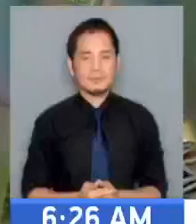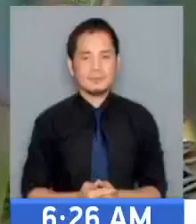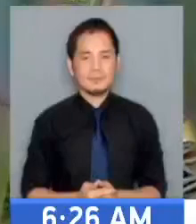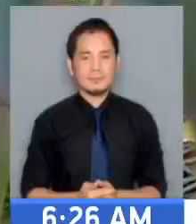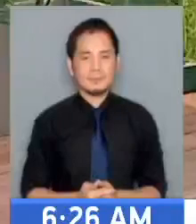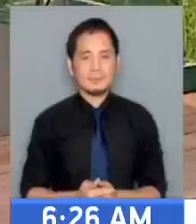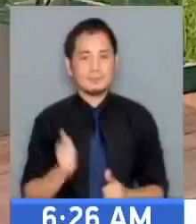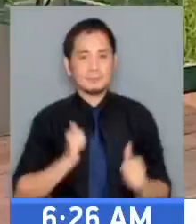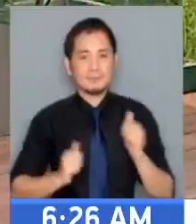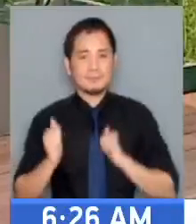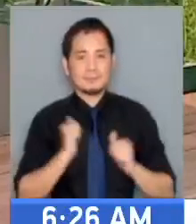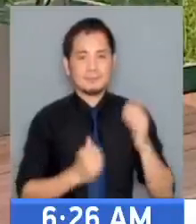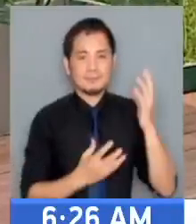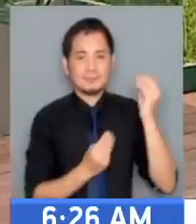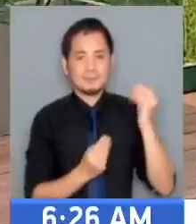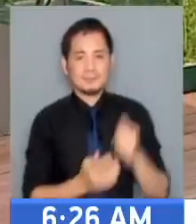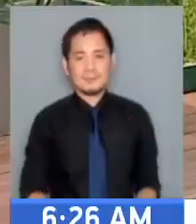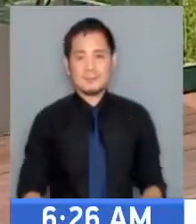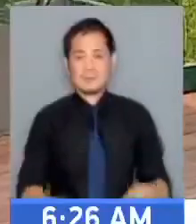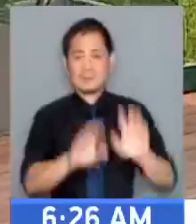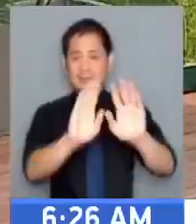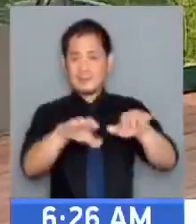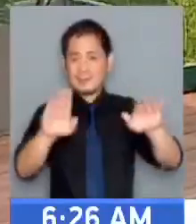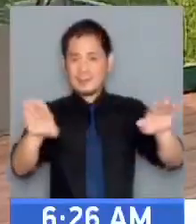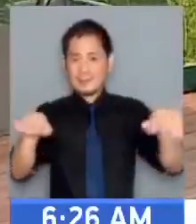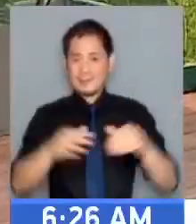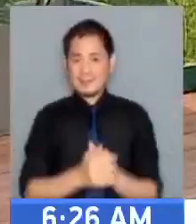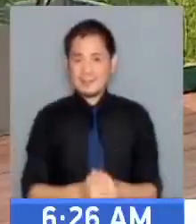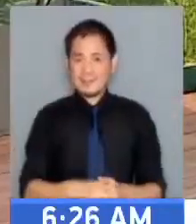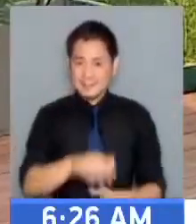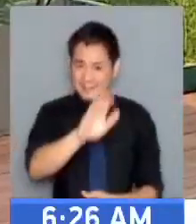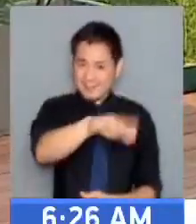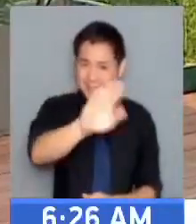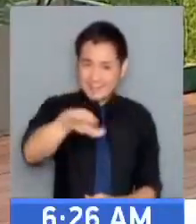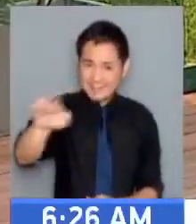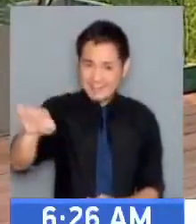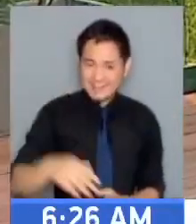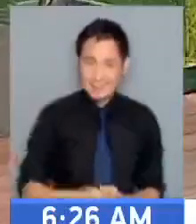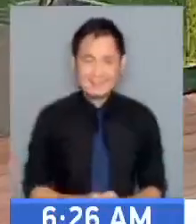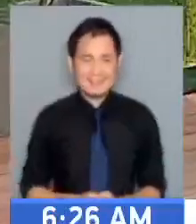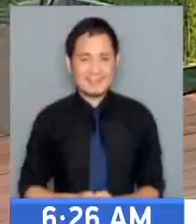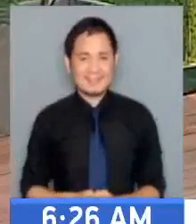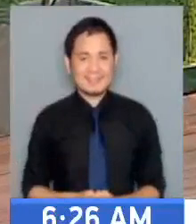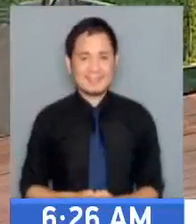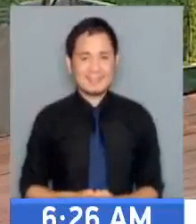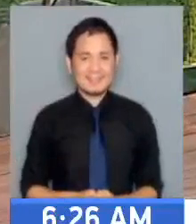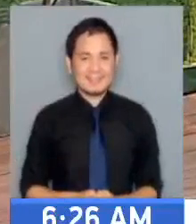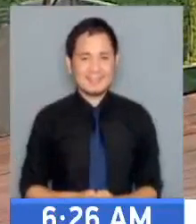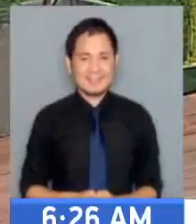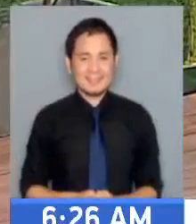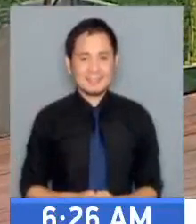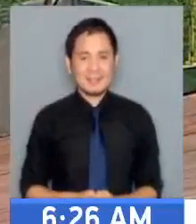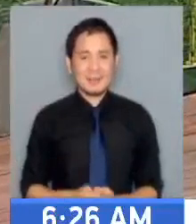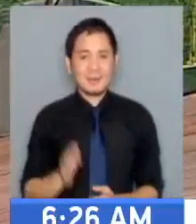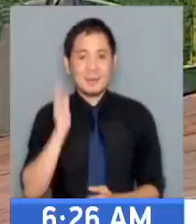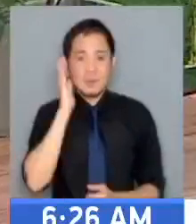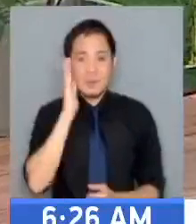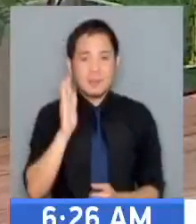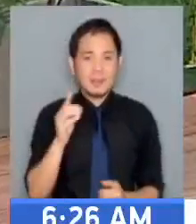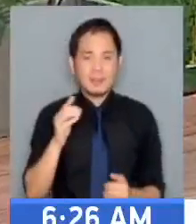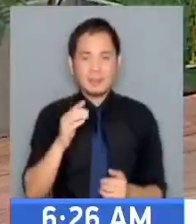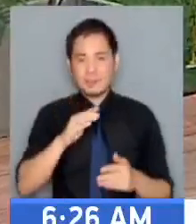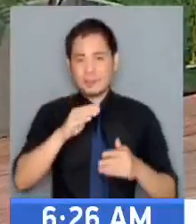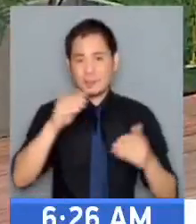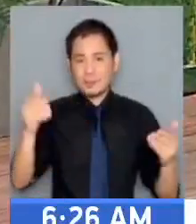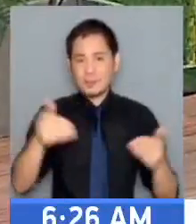Eto na! Nasa arawan na tayo, guys! At makikilala natin mamaya ang coaches ng bagong Kapuso singing reality show na The Voice